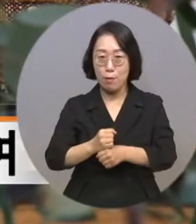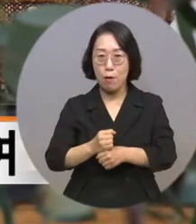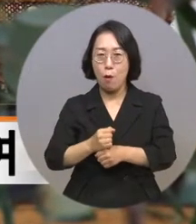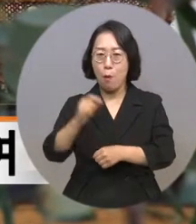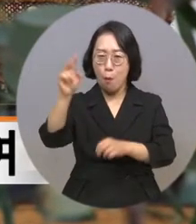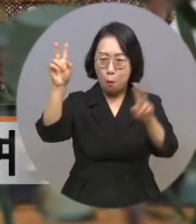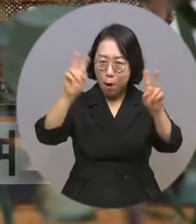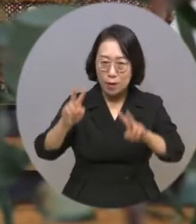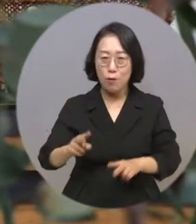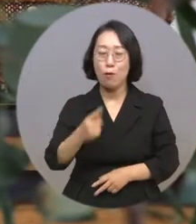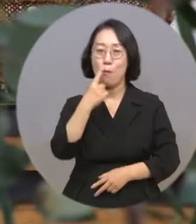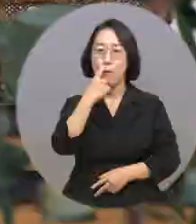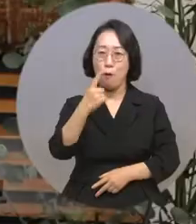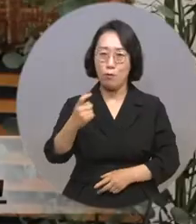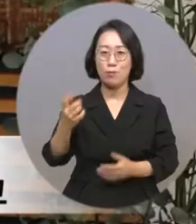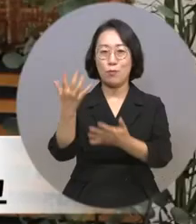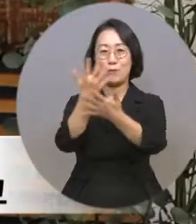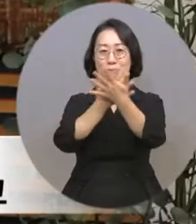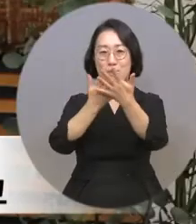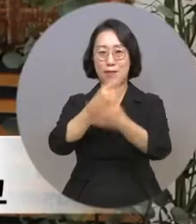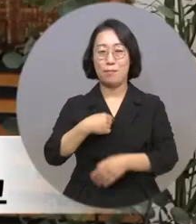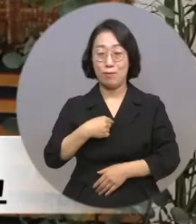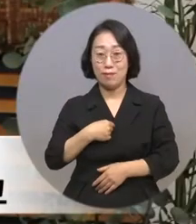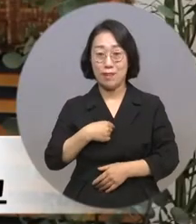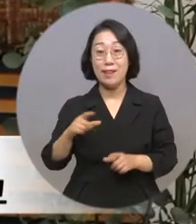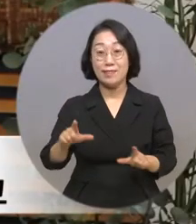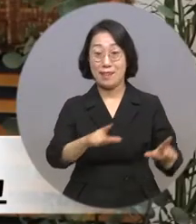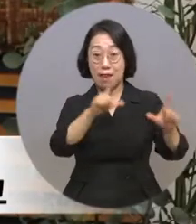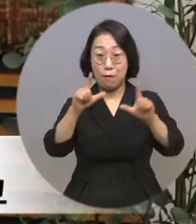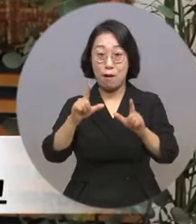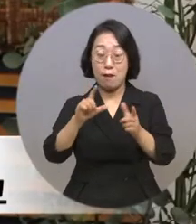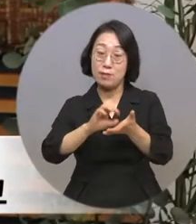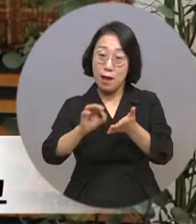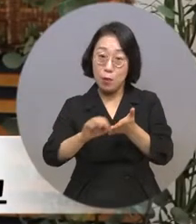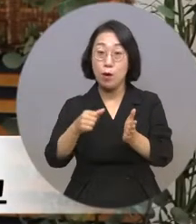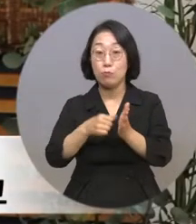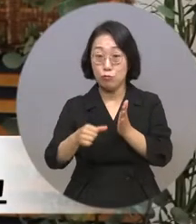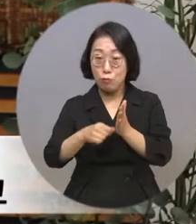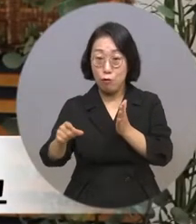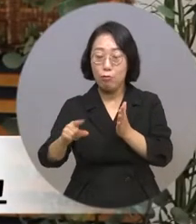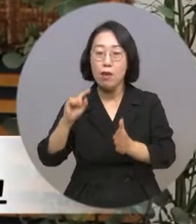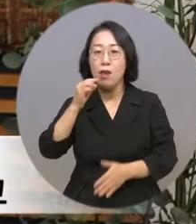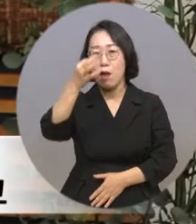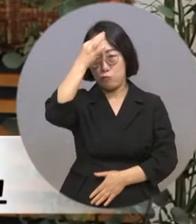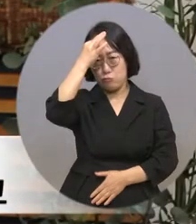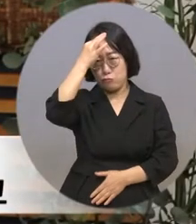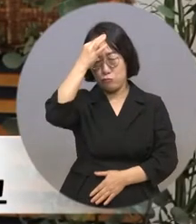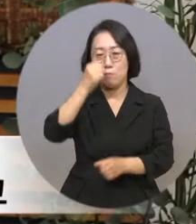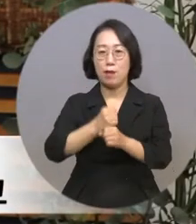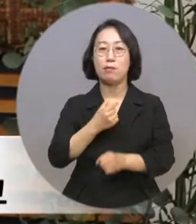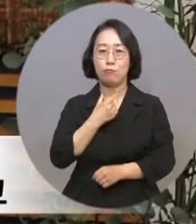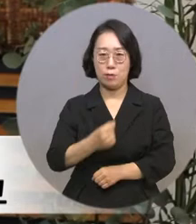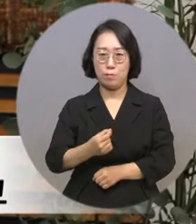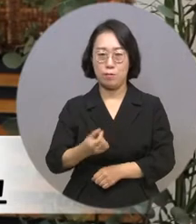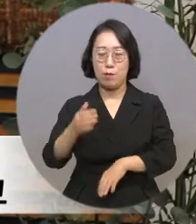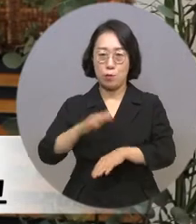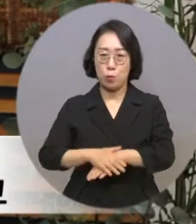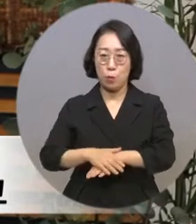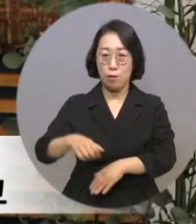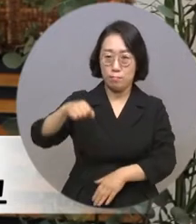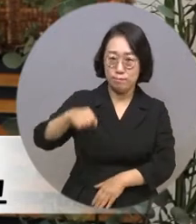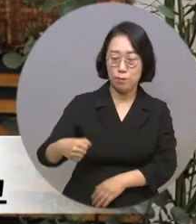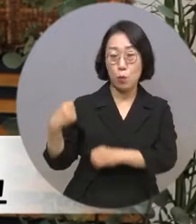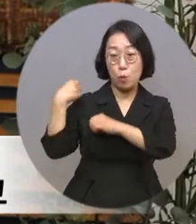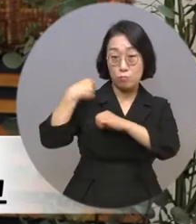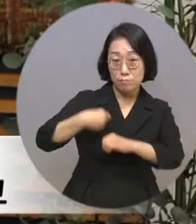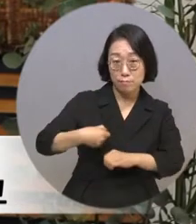신비감마저 보여주고 있습니다. 저는 생활에 녹아있는 예술을 하고 싶었어요. 그래서 내 손에, 내 어깨에 작은